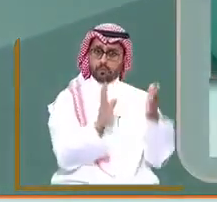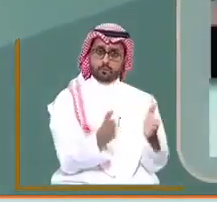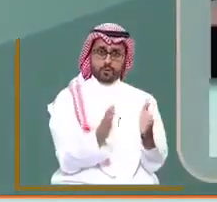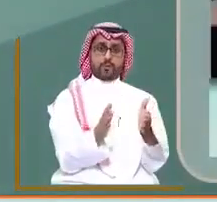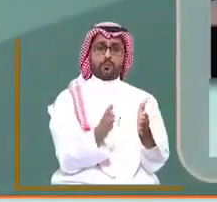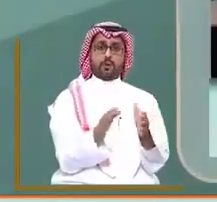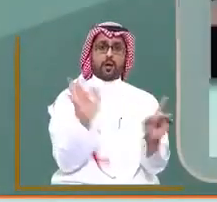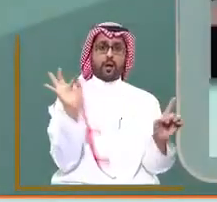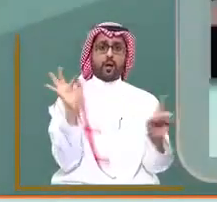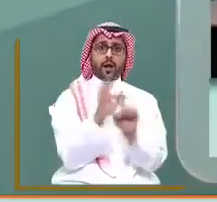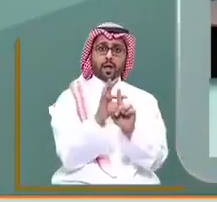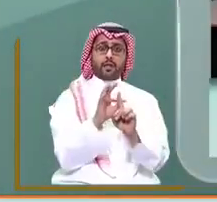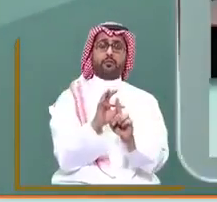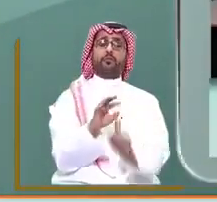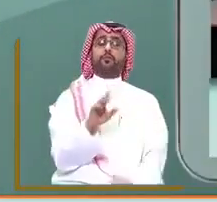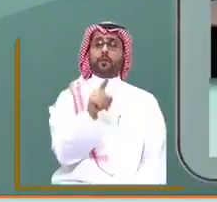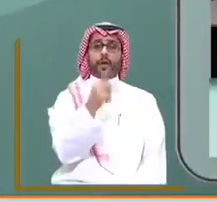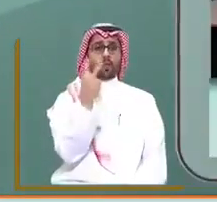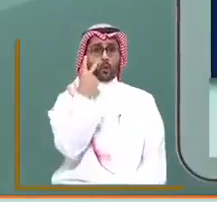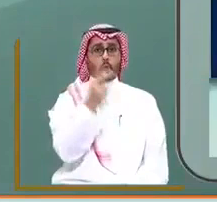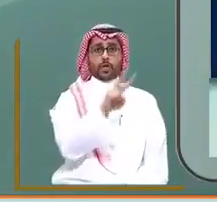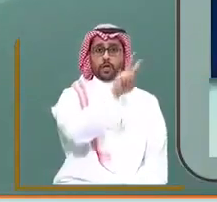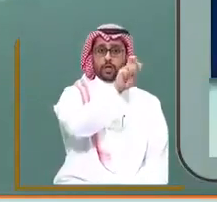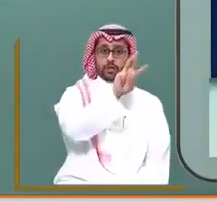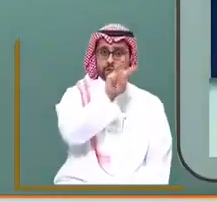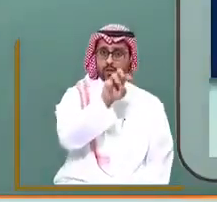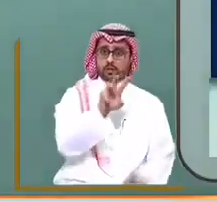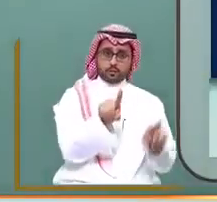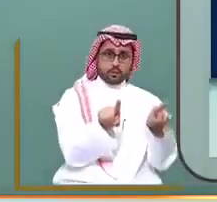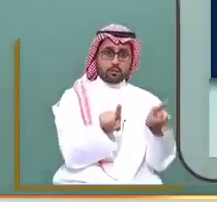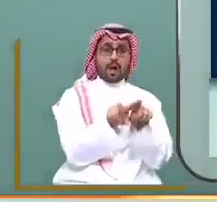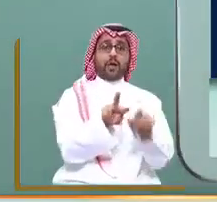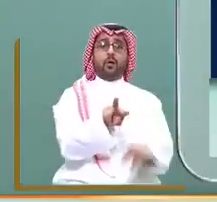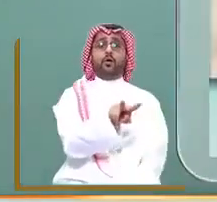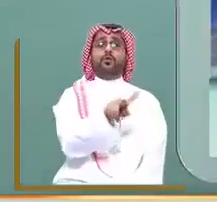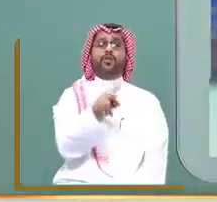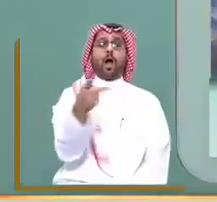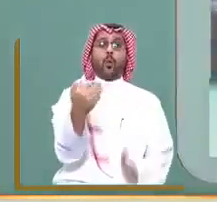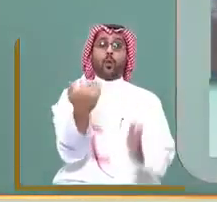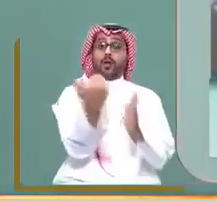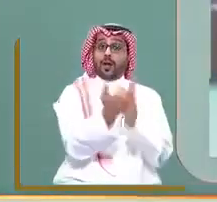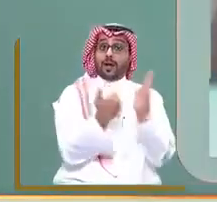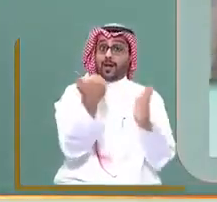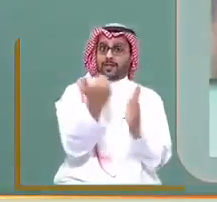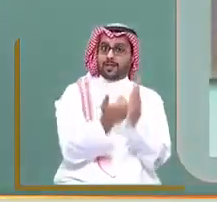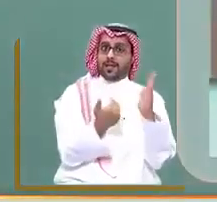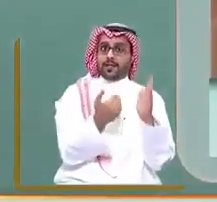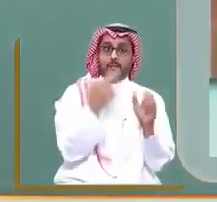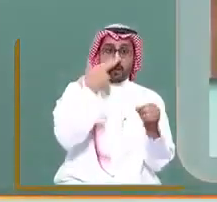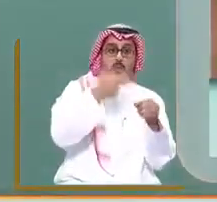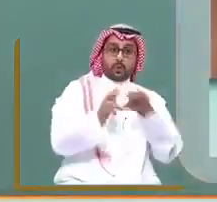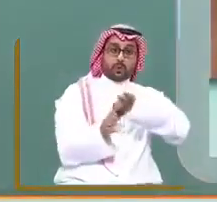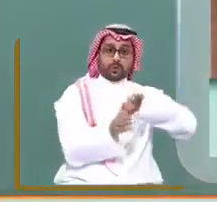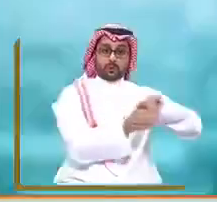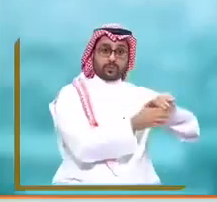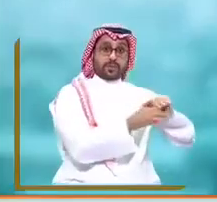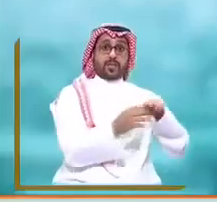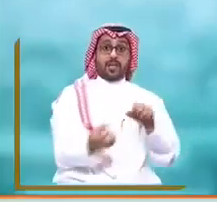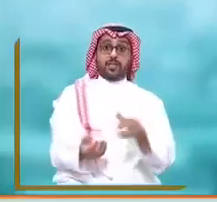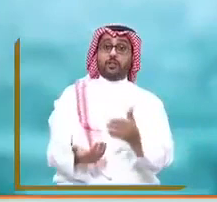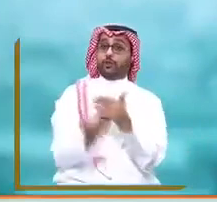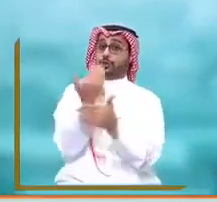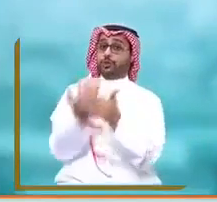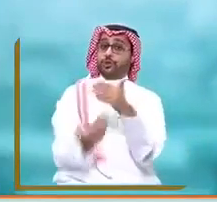أيضا يعني إحنا نهدف دائما لتحقيق أحد مستهدفات رؤية المملكة 2030 للتحول اقتصاد قائم على الابتكار. نعم، هذا